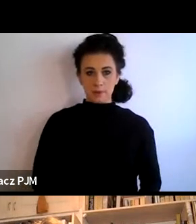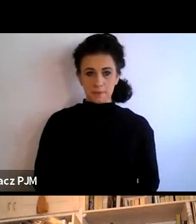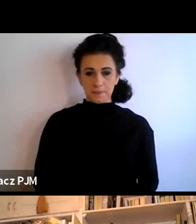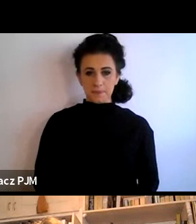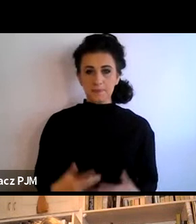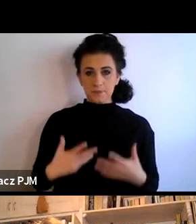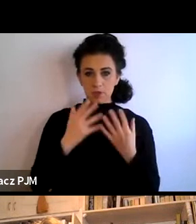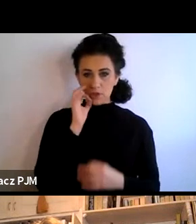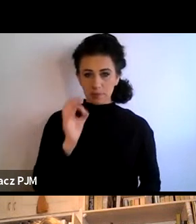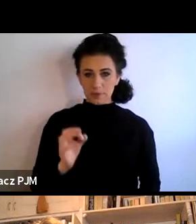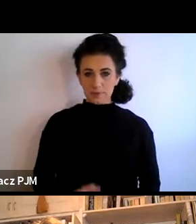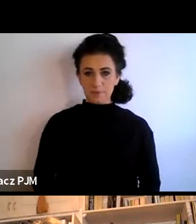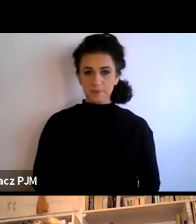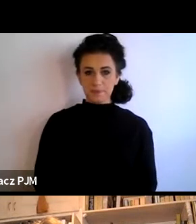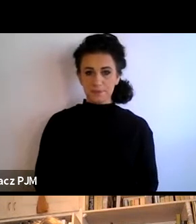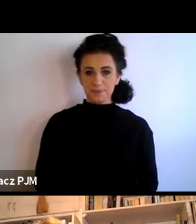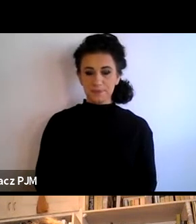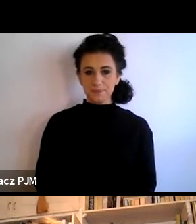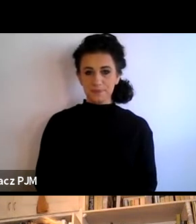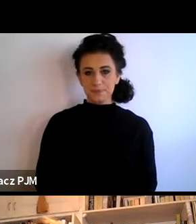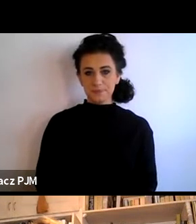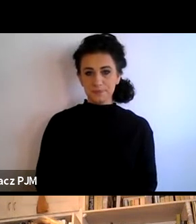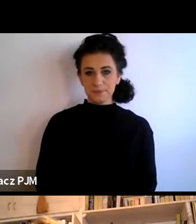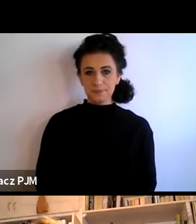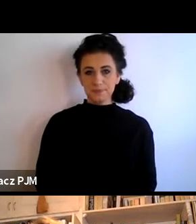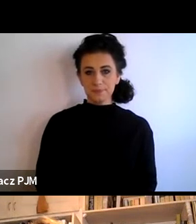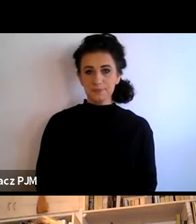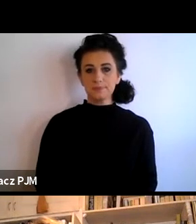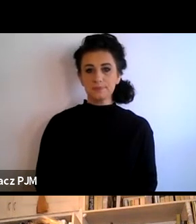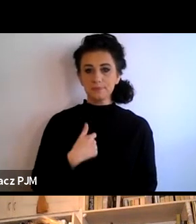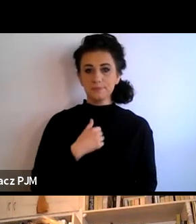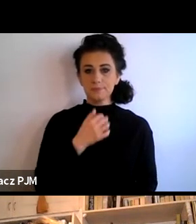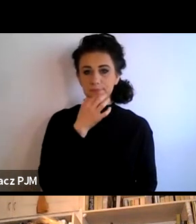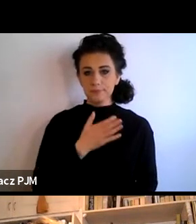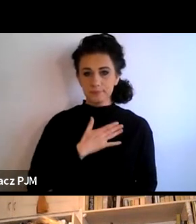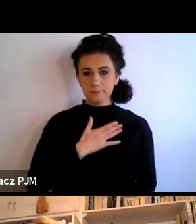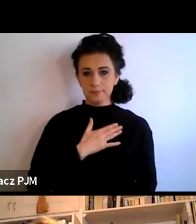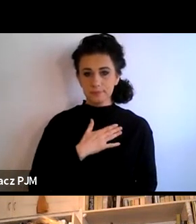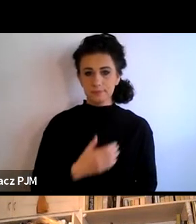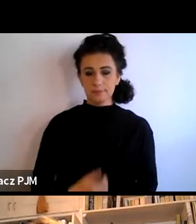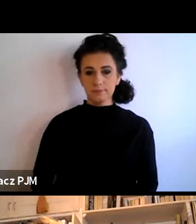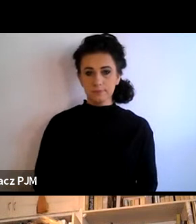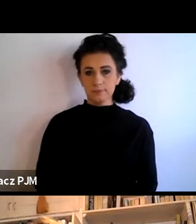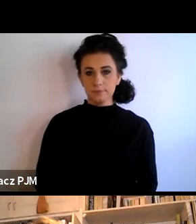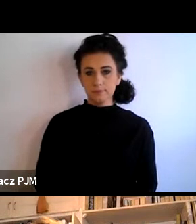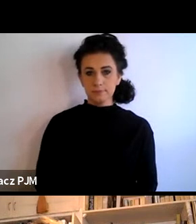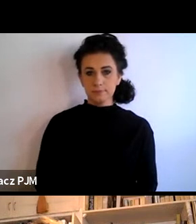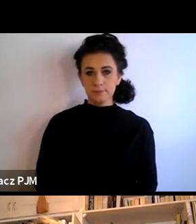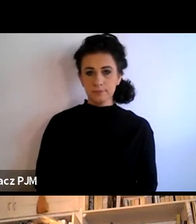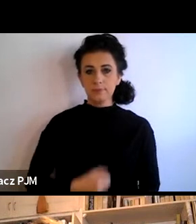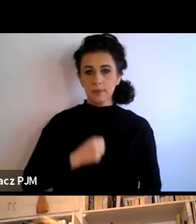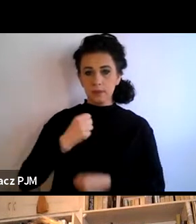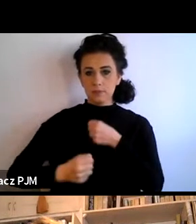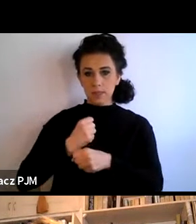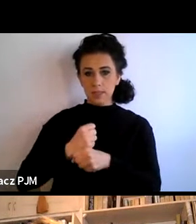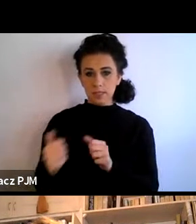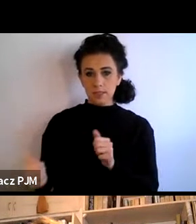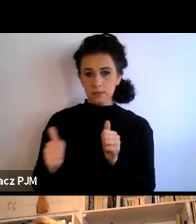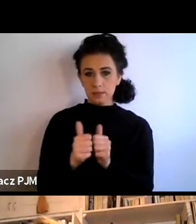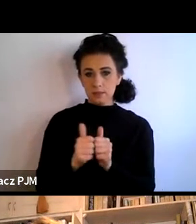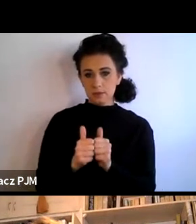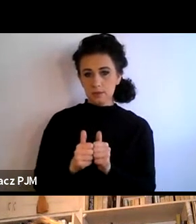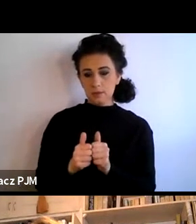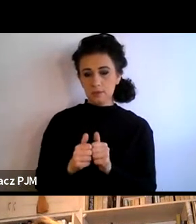Dzień dobry, Bogusław Marek. Ja takie pytanie mam dotyczące pracy asystenta, a może właśnie